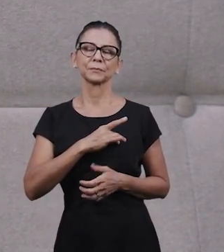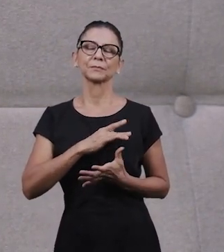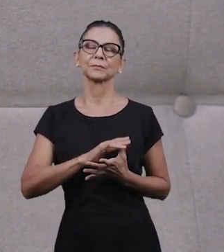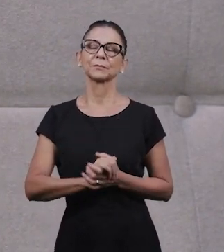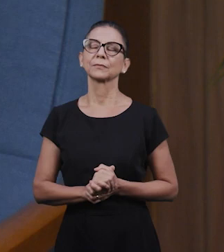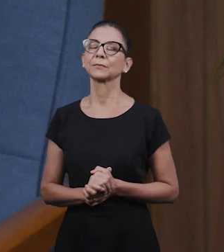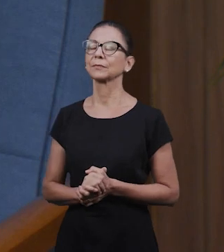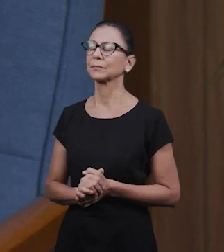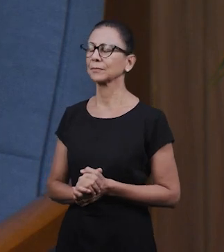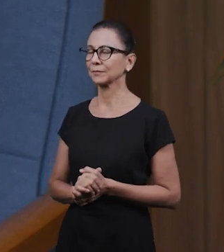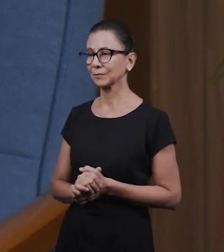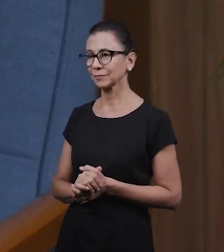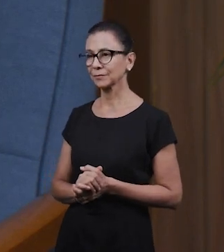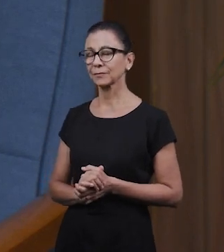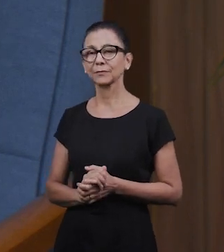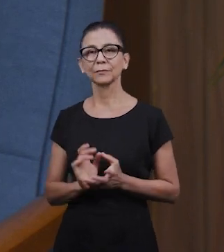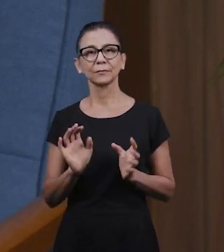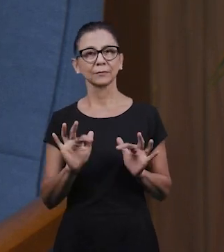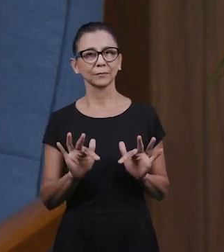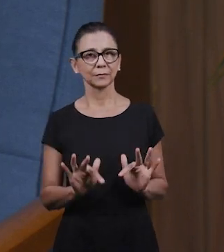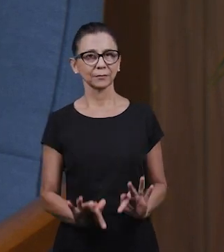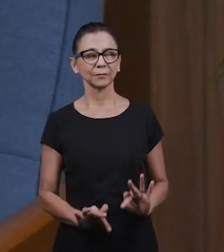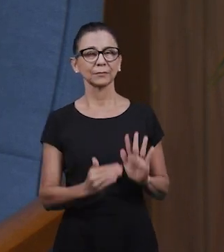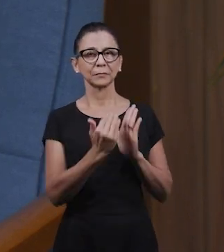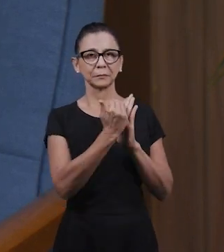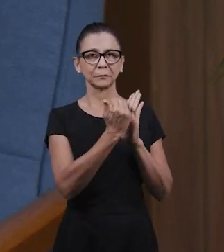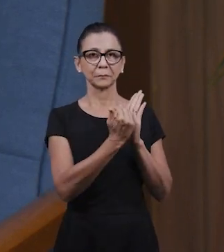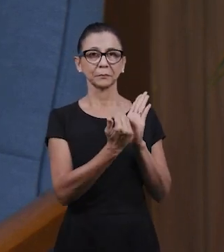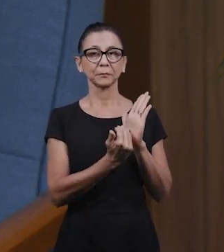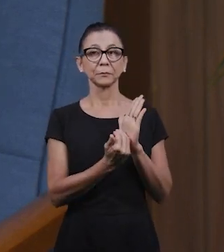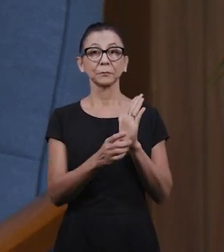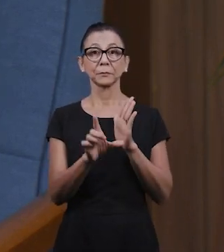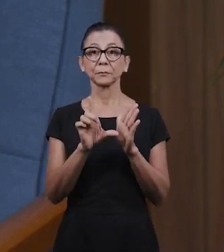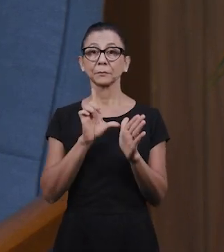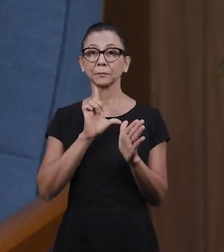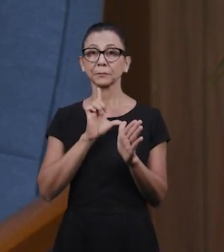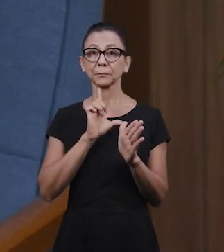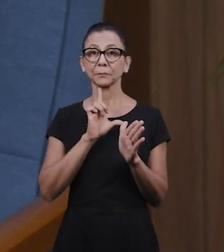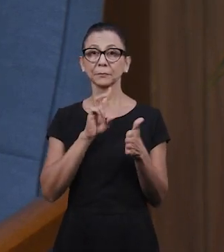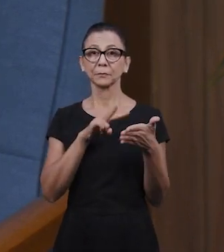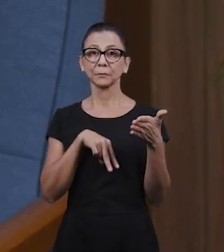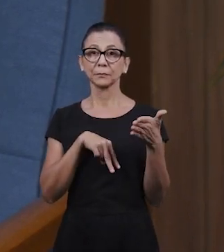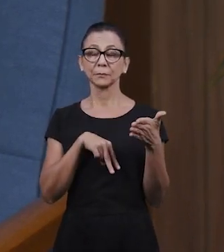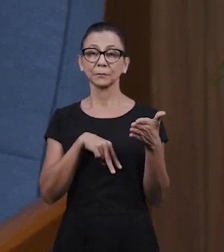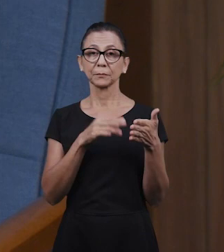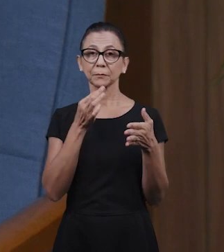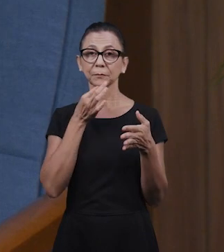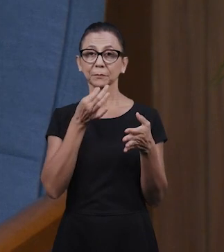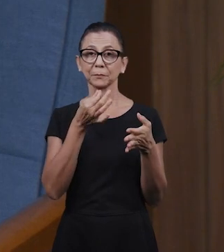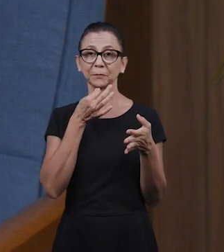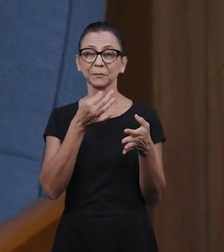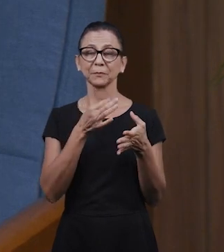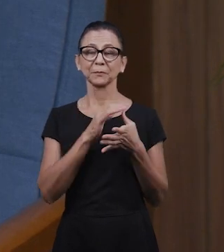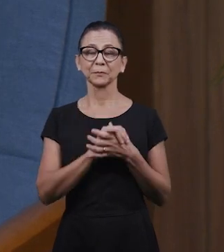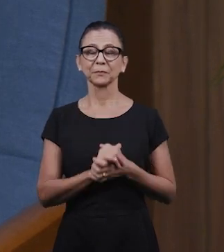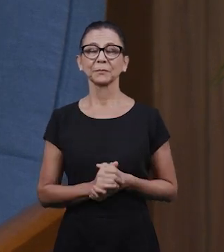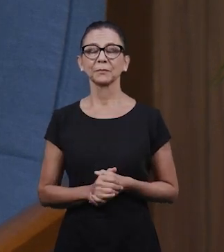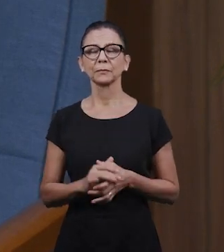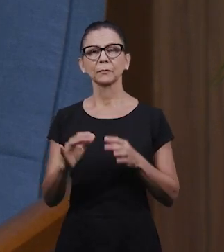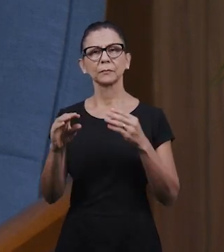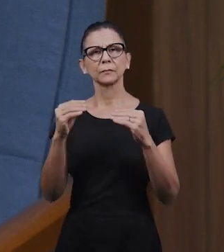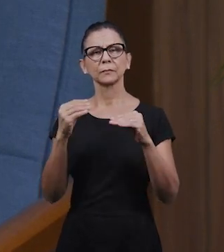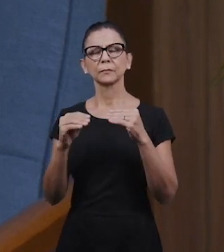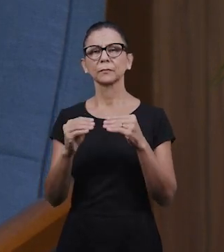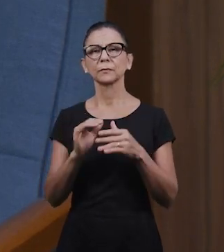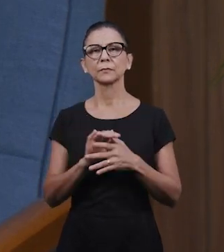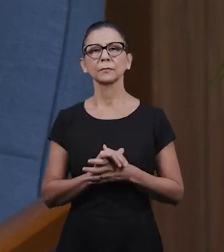Amen. Nous arrivons donc à la fin de ce volet leçon du Manaïm, mais avant, je veux lire ici un commentaire qui a été envoyé